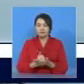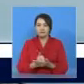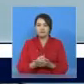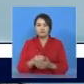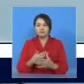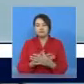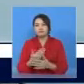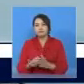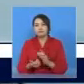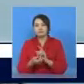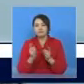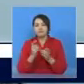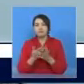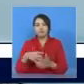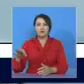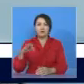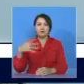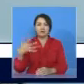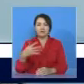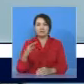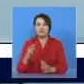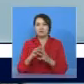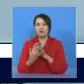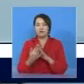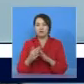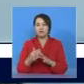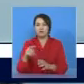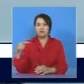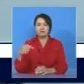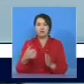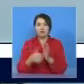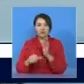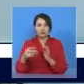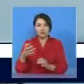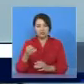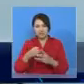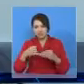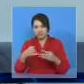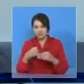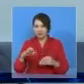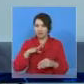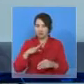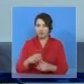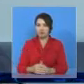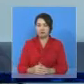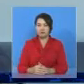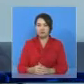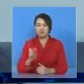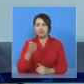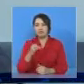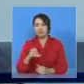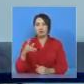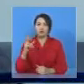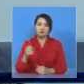көбелек шығу байланысты облыс бойынша 5 ауданда 1600 гектар жерге жер өңделді. Бұл Алға ауданында 300